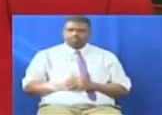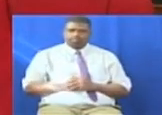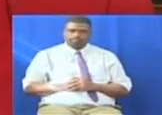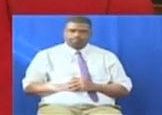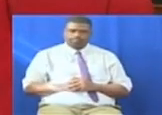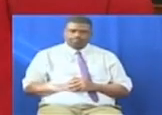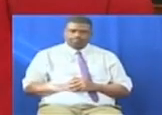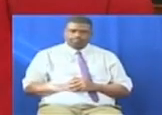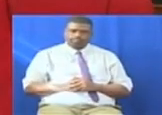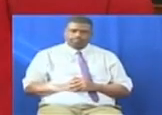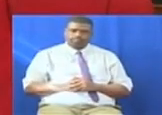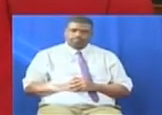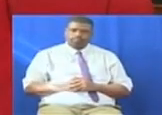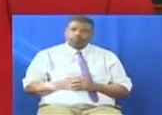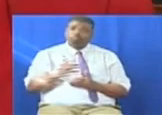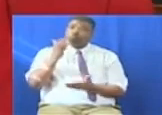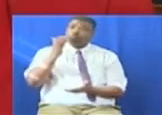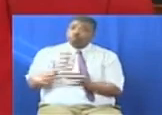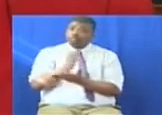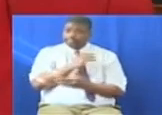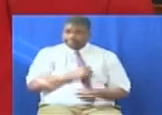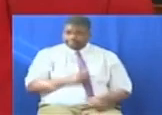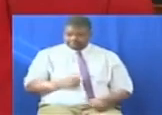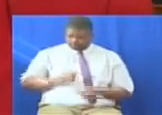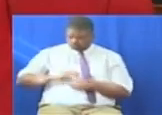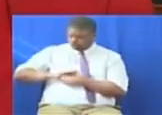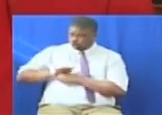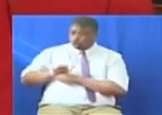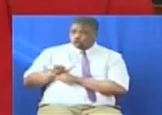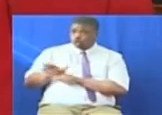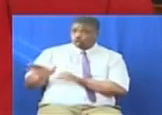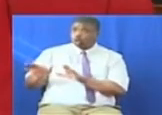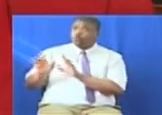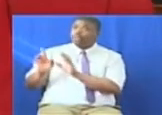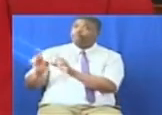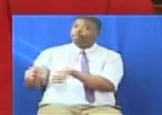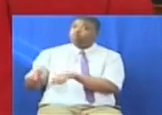Ni kweli, ugonjwa bado upo, lakini unapungua.